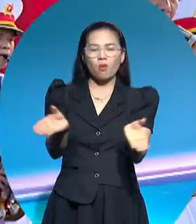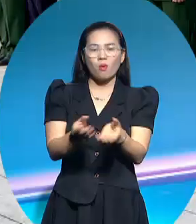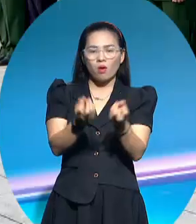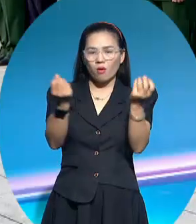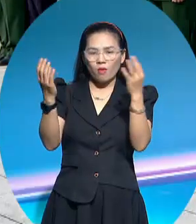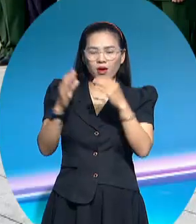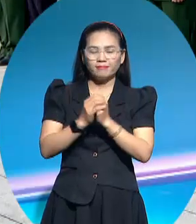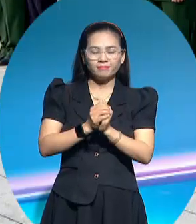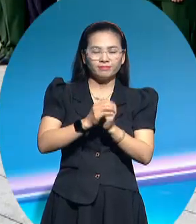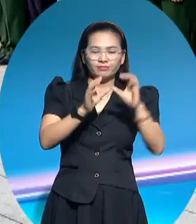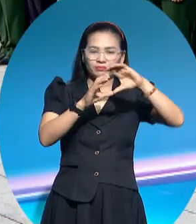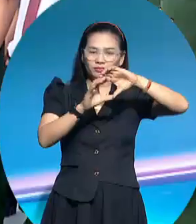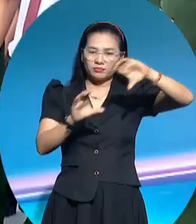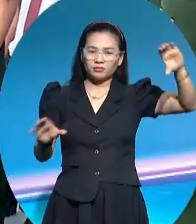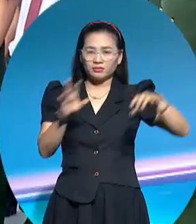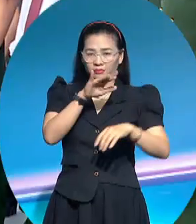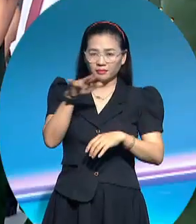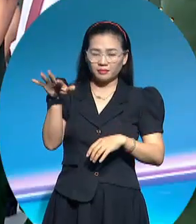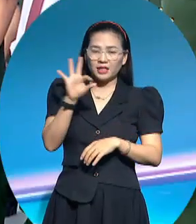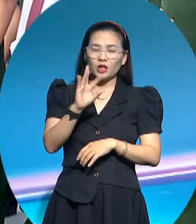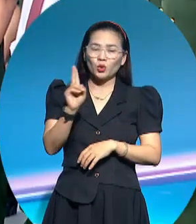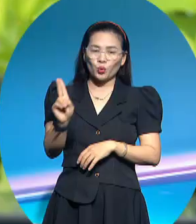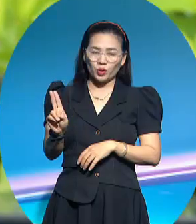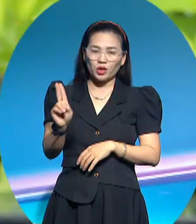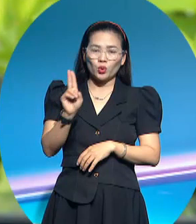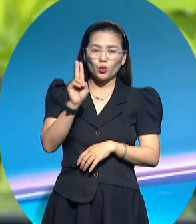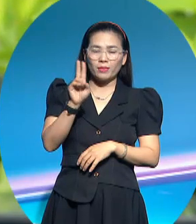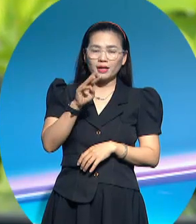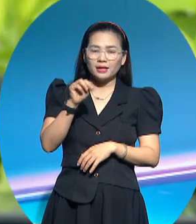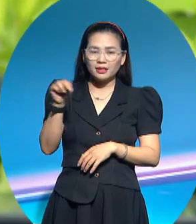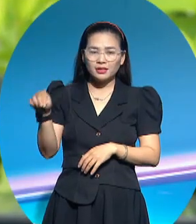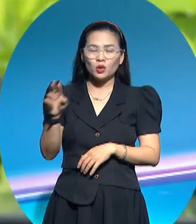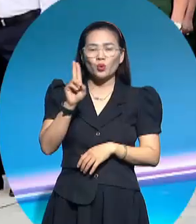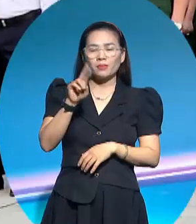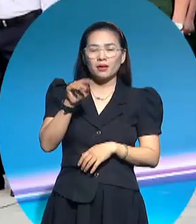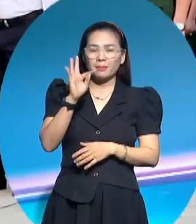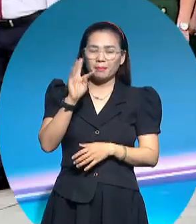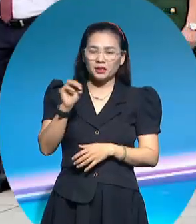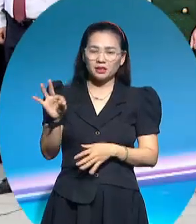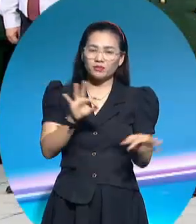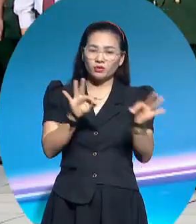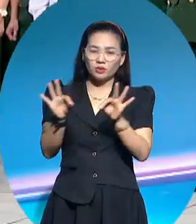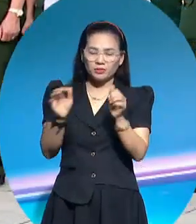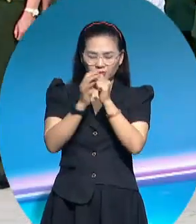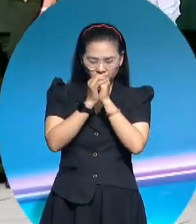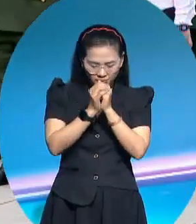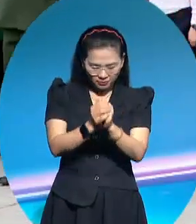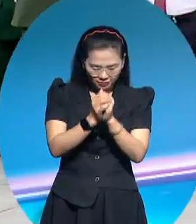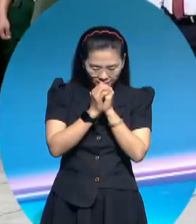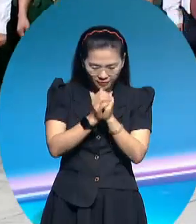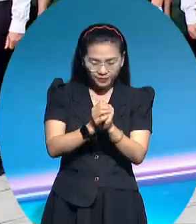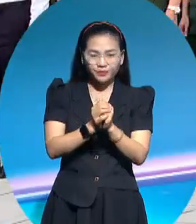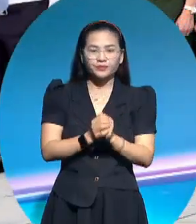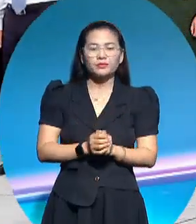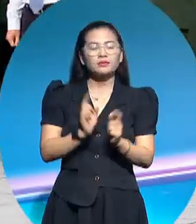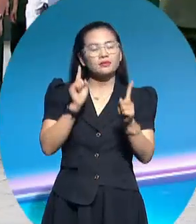chữ thành ủy Hội đồng nhân dân ủy ban nhân dân Ủy ban Mặt trận Tổ quốc Việt Nam thành phố Hồ Chí Minh kính viến bày tỏ